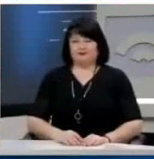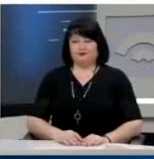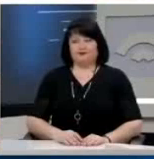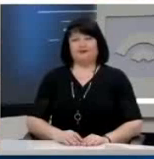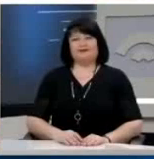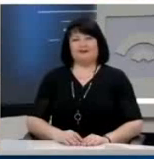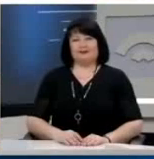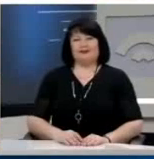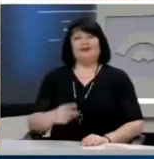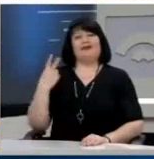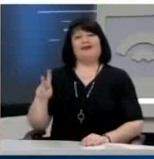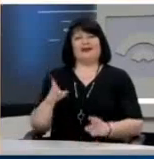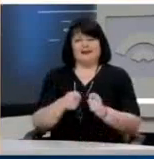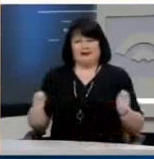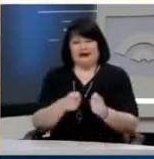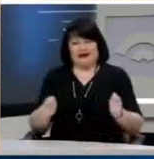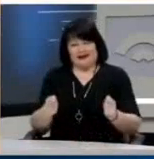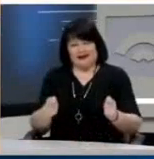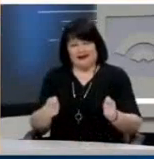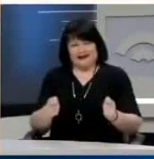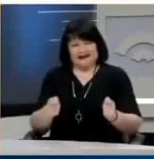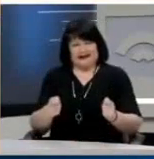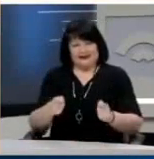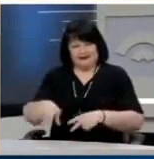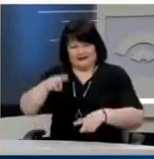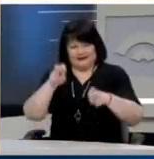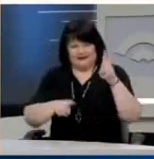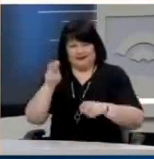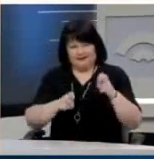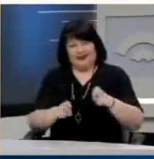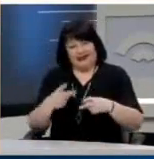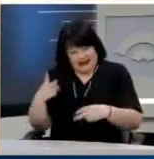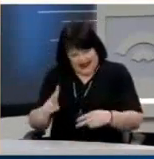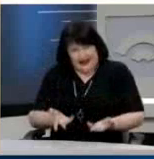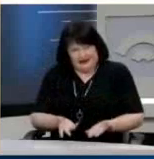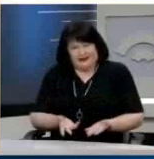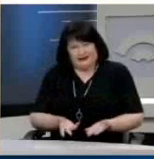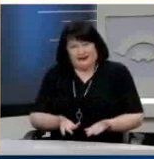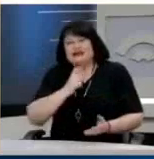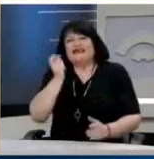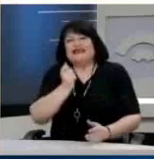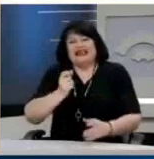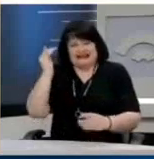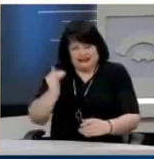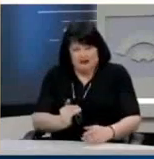Τα δικά σας μέτρα ήταν μέτρα λαιλασίας του ελληνικού λαού. Ήταν οι μειώσεις στις συντάξεις, ήταν οι μειώσεις στους